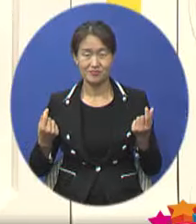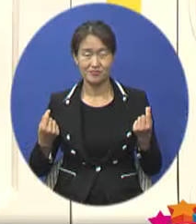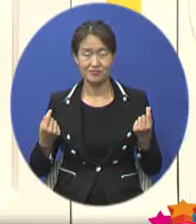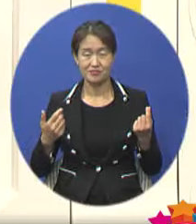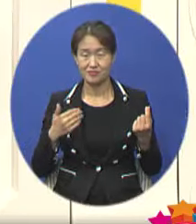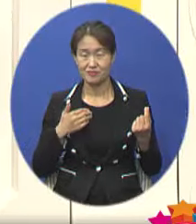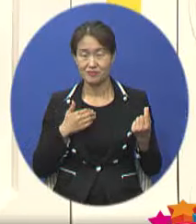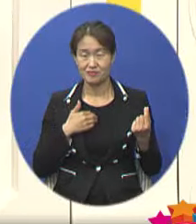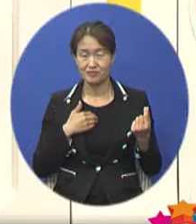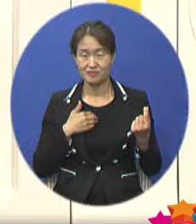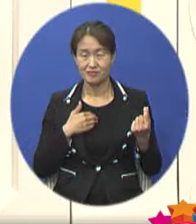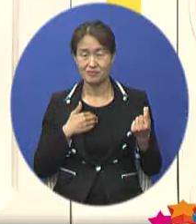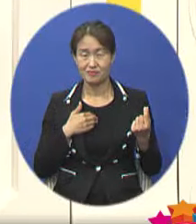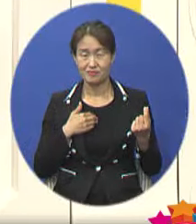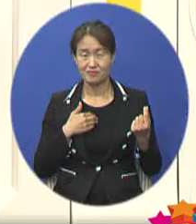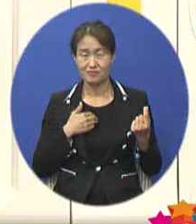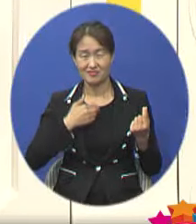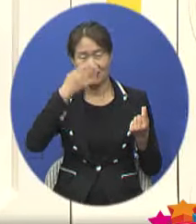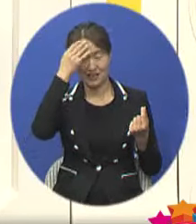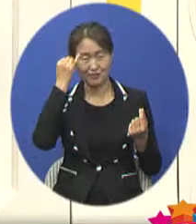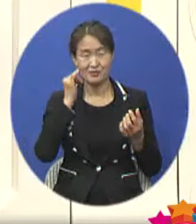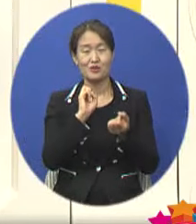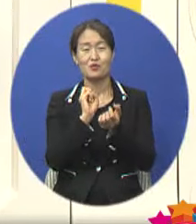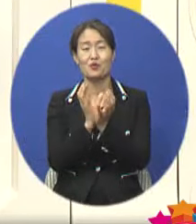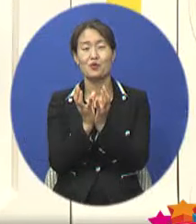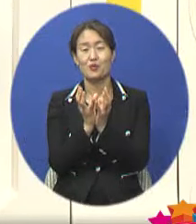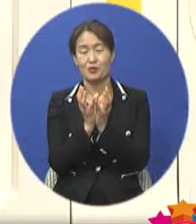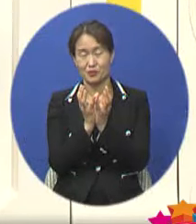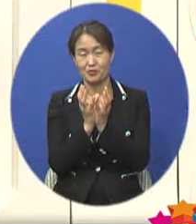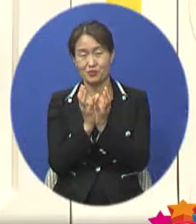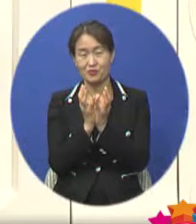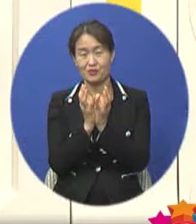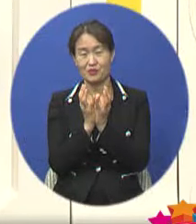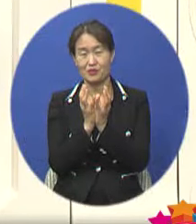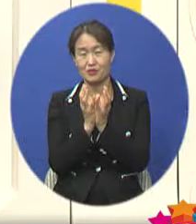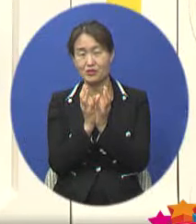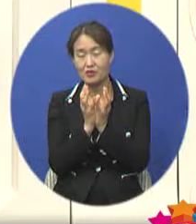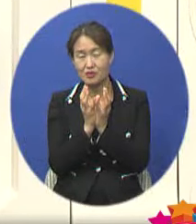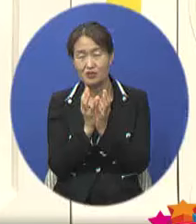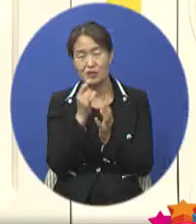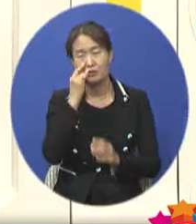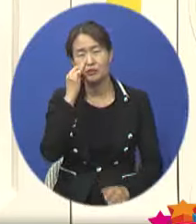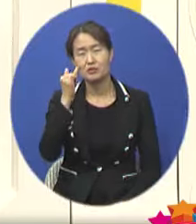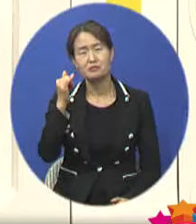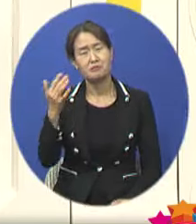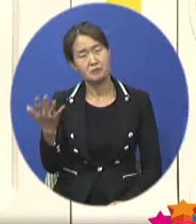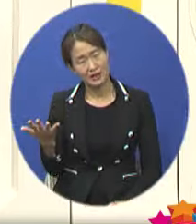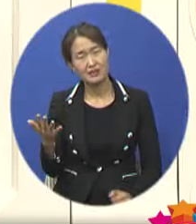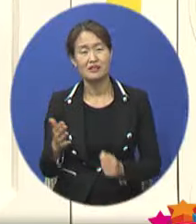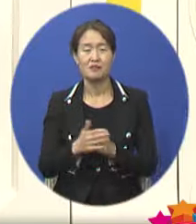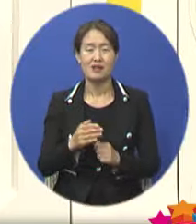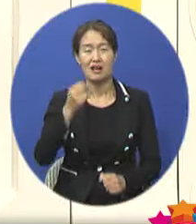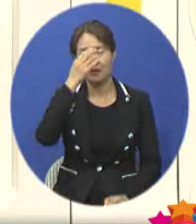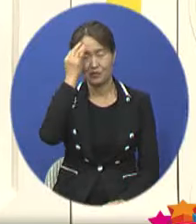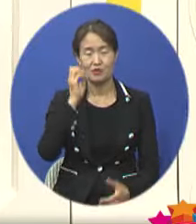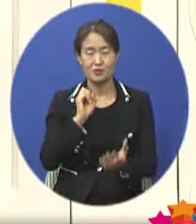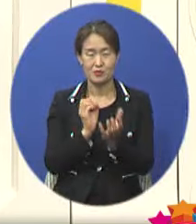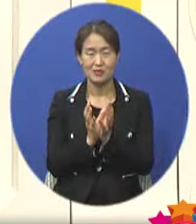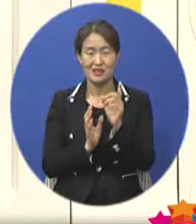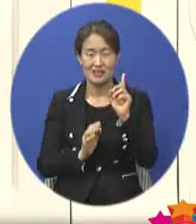근데 나는 한국분이니까 한국 부모를 잃기 위해서 할미꽃사연 뿐이 몰라요.